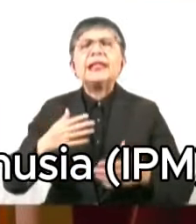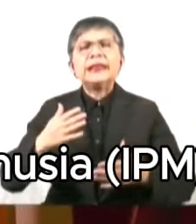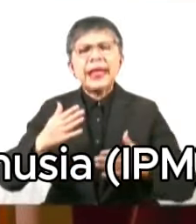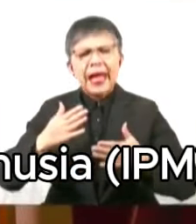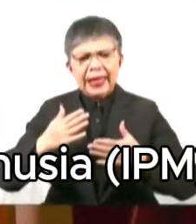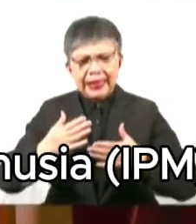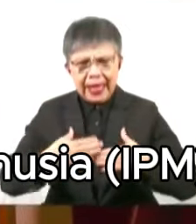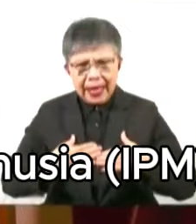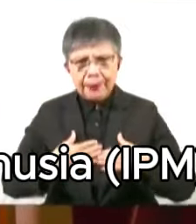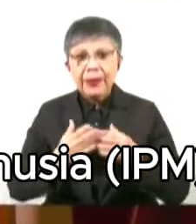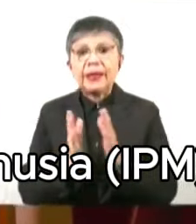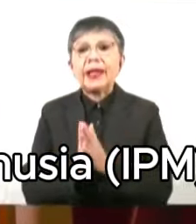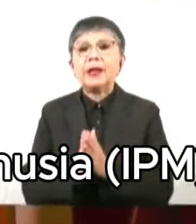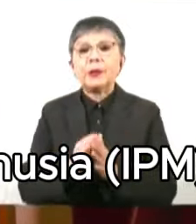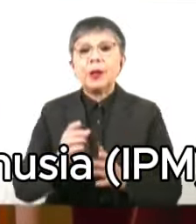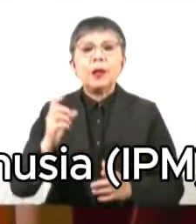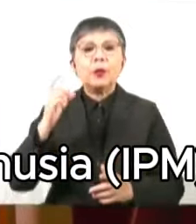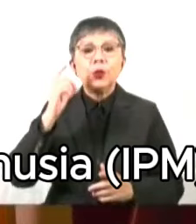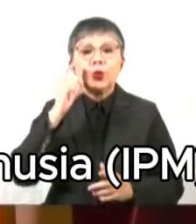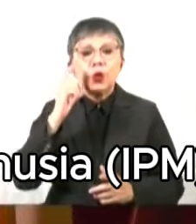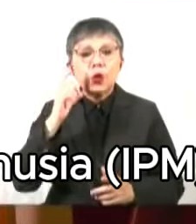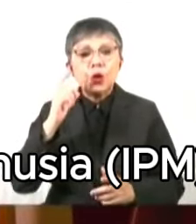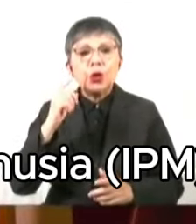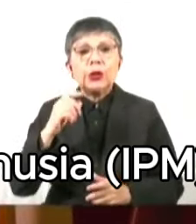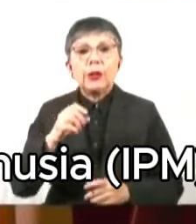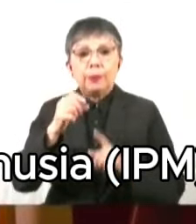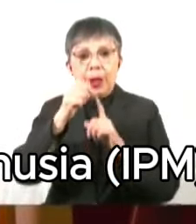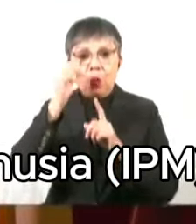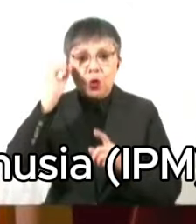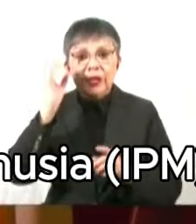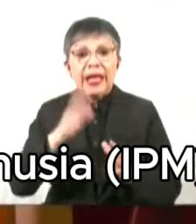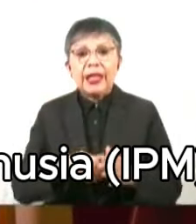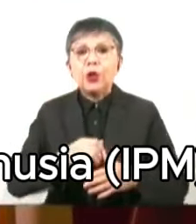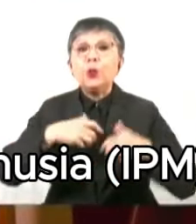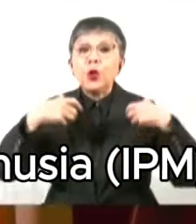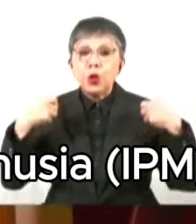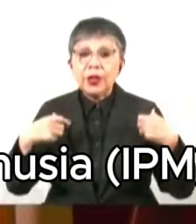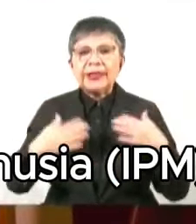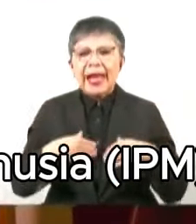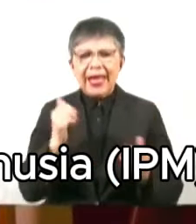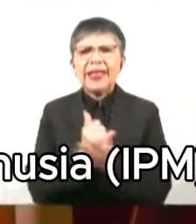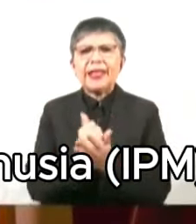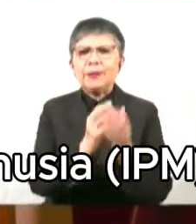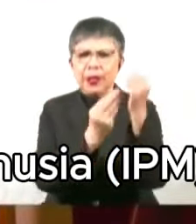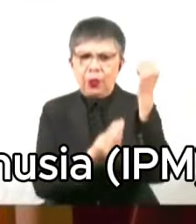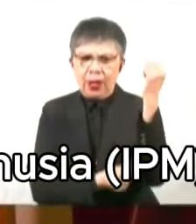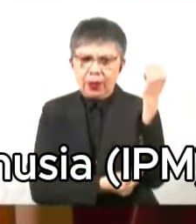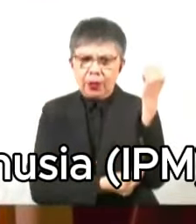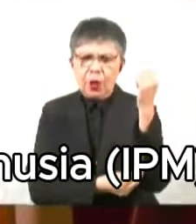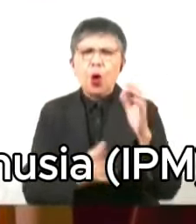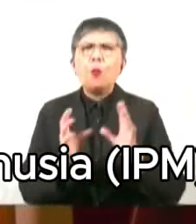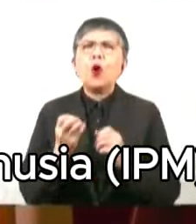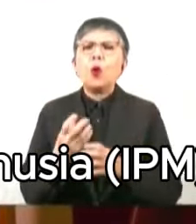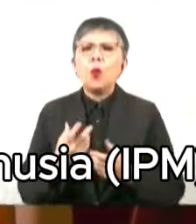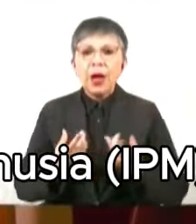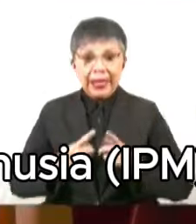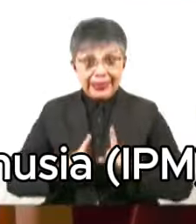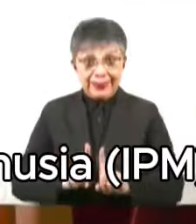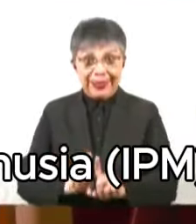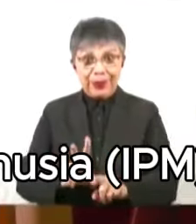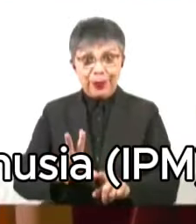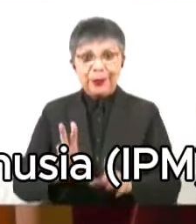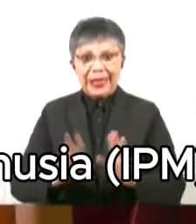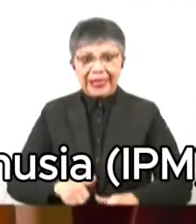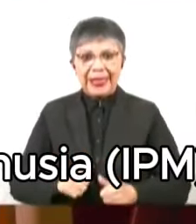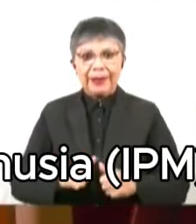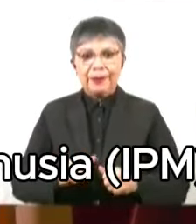yang minta beliau jadi gubernur bukan saya menj Gubernur nah mudah-mudahan pasangan ini bisa merubah Jakarta jauh lebih maju mungkin